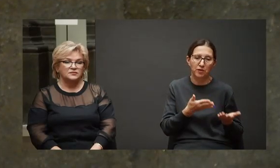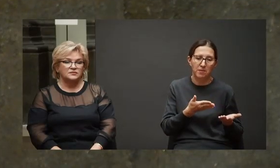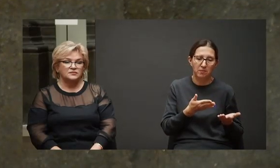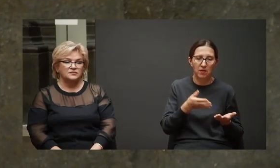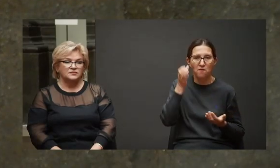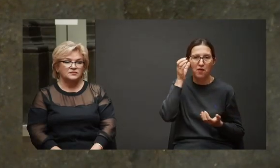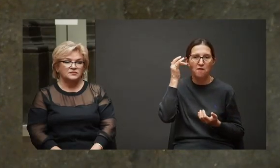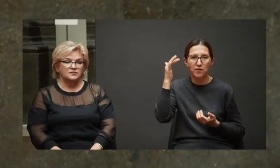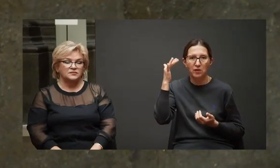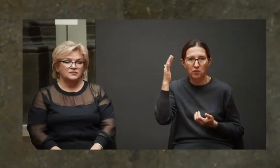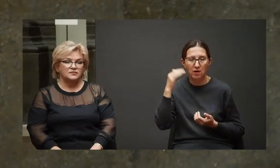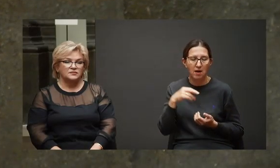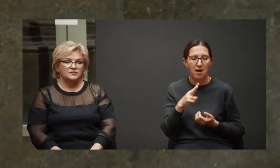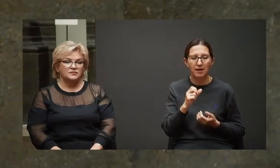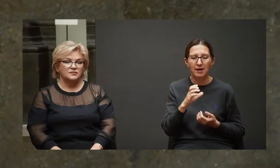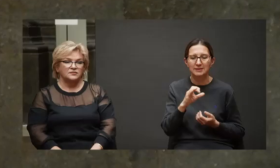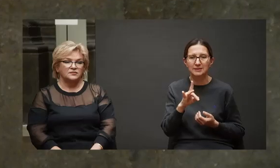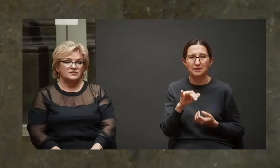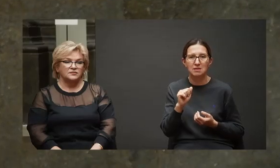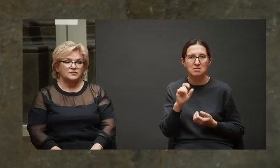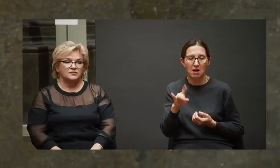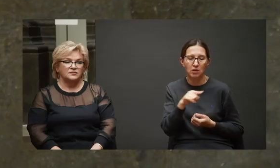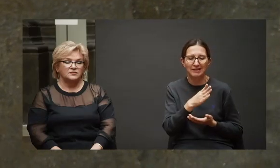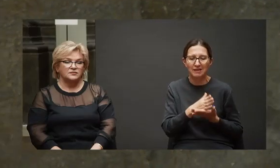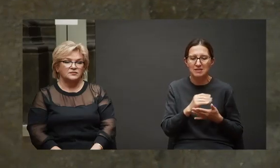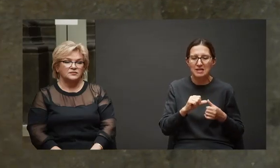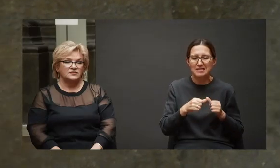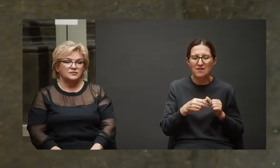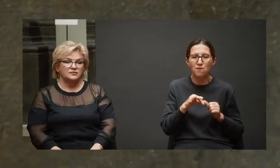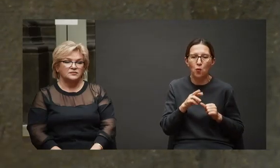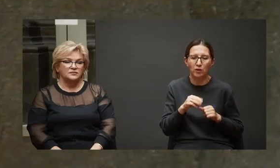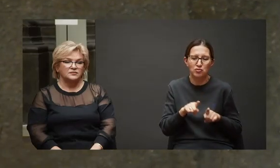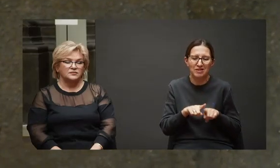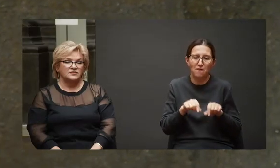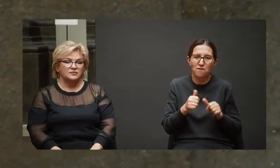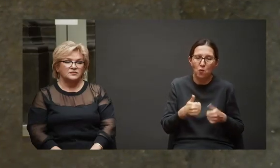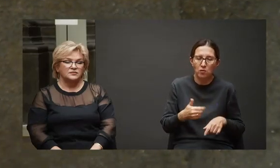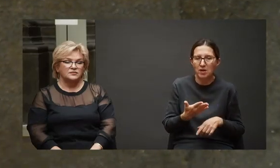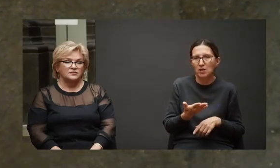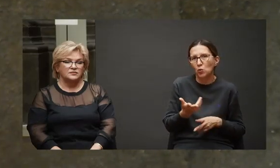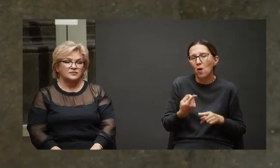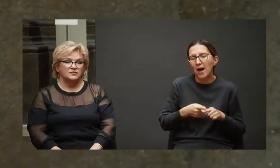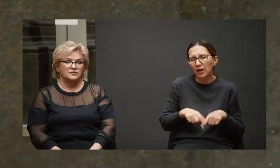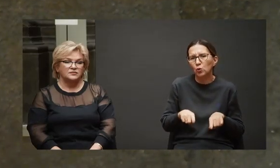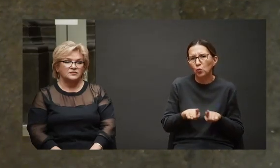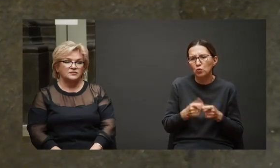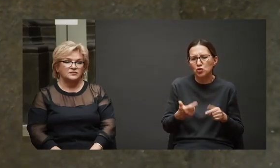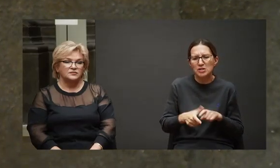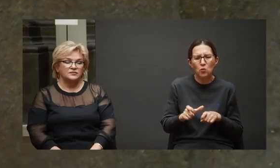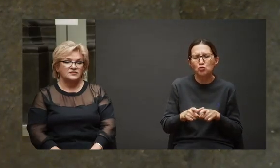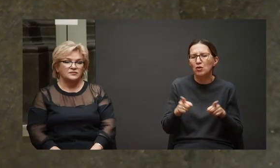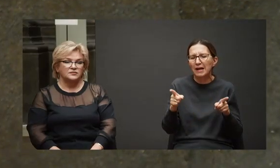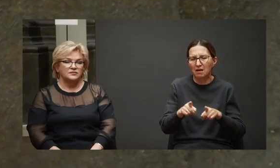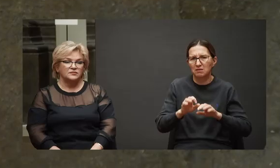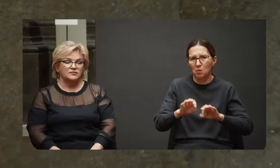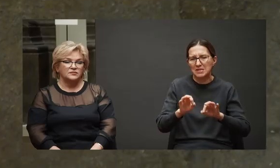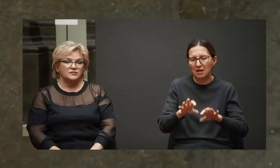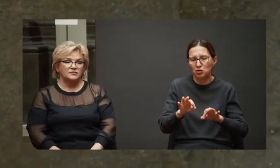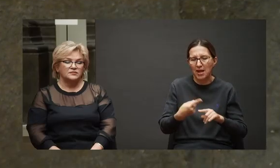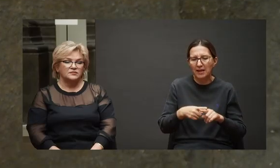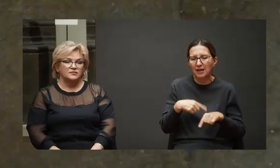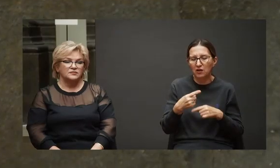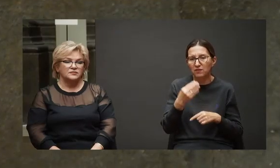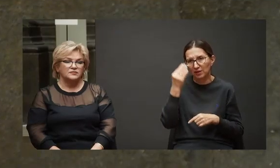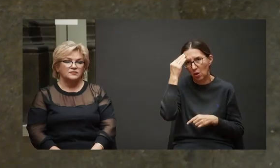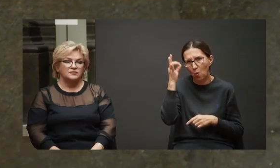философом, с Эрнстом Кассирером, да, у которого есть символические формы, такие как... Ну, это опять-таки сейчас в очень кратком изложении, да, он говорит о том,